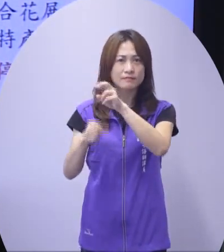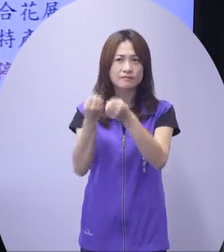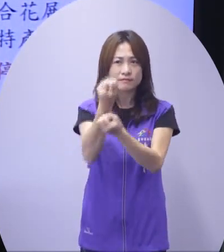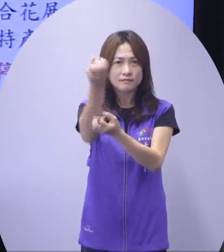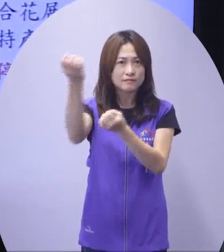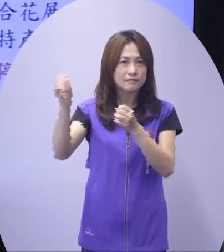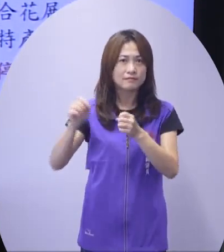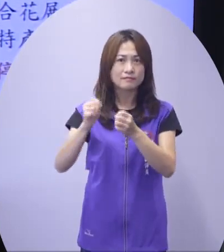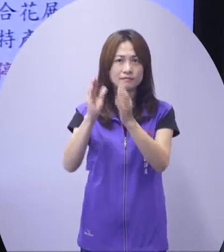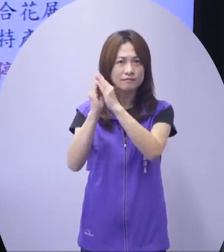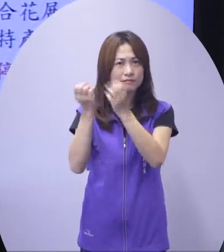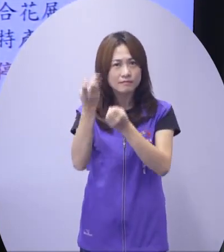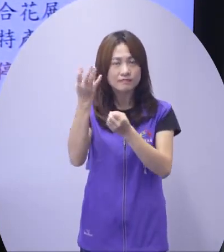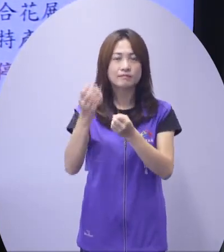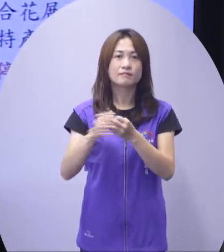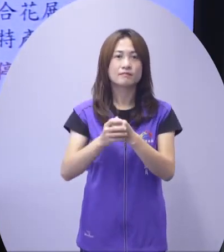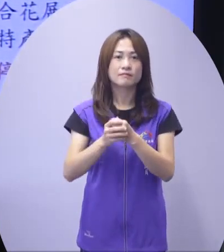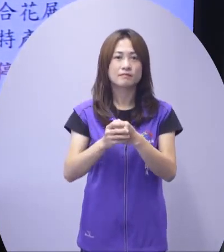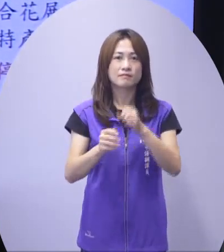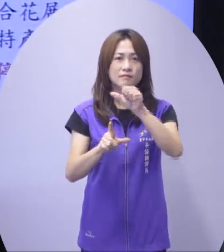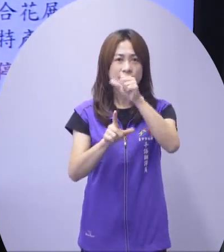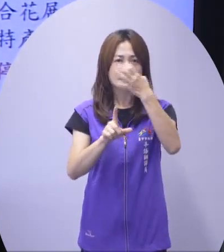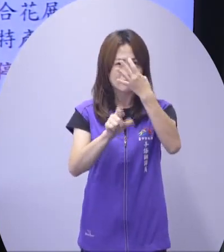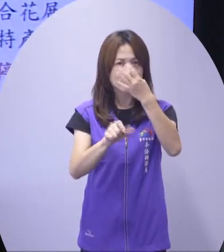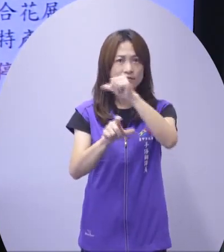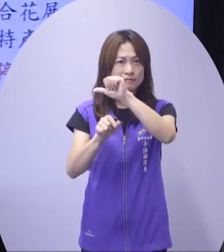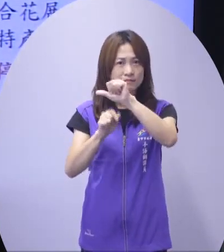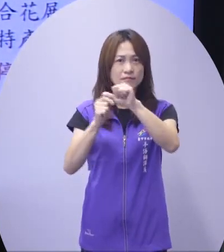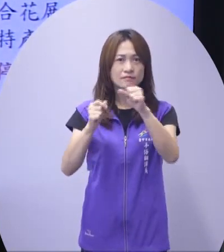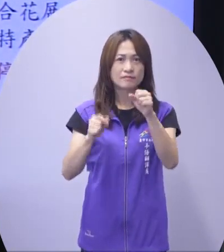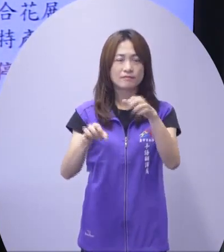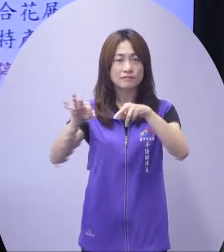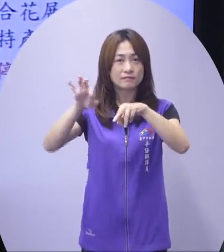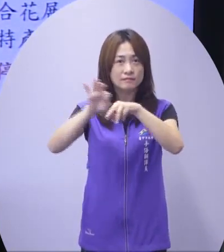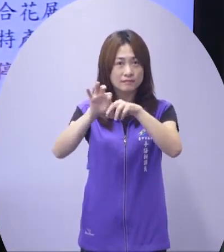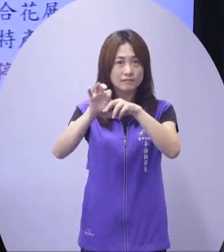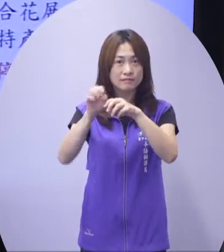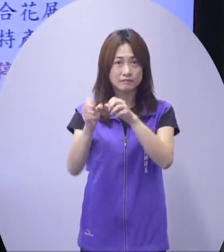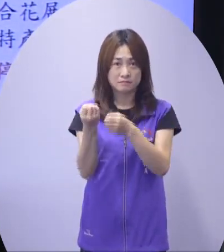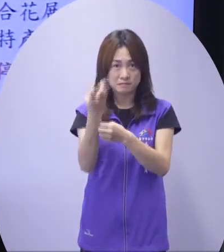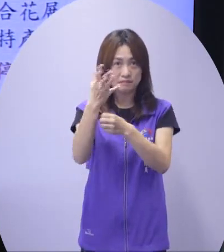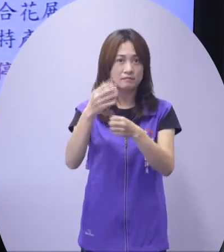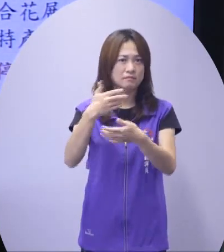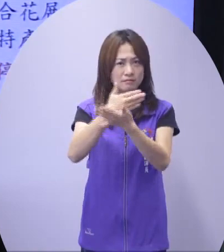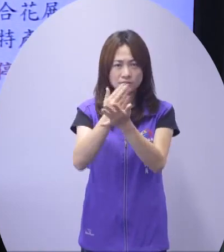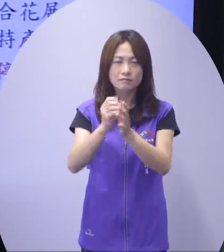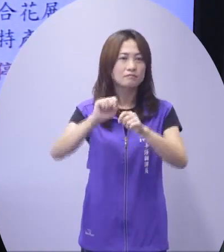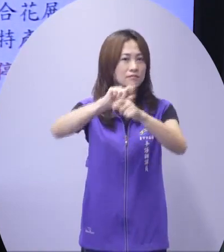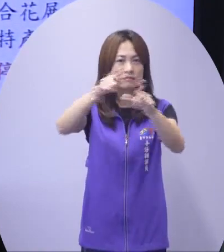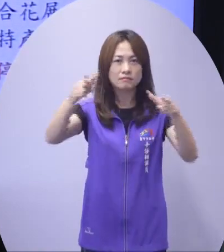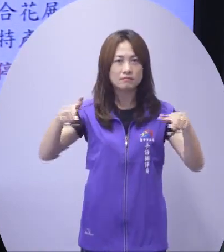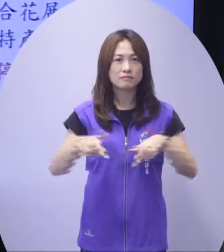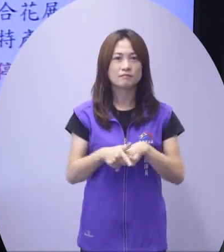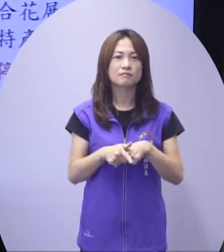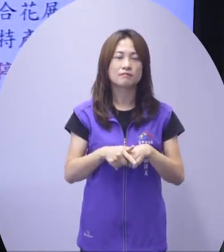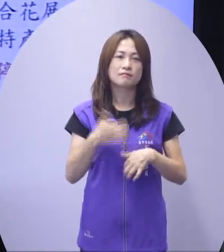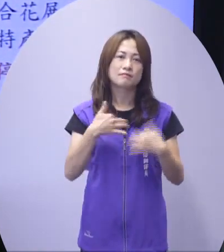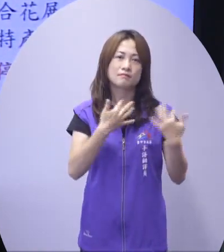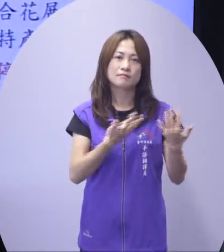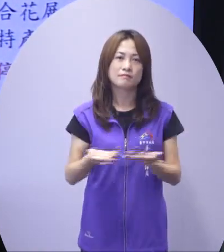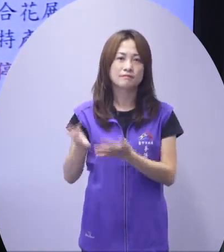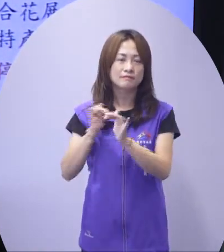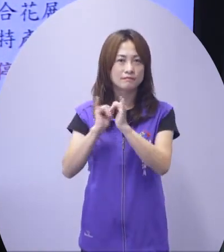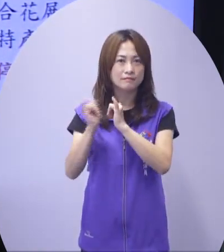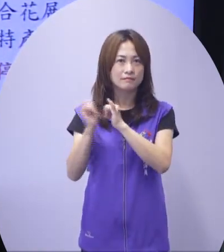然后七到九月的金针花季，哦，这个都在山城这边的不同的季节、不同的花季哦，非常欢迎那个民